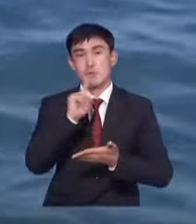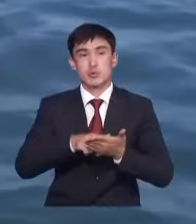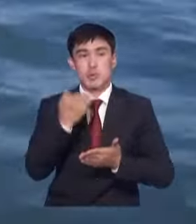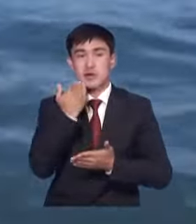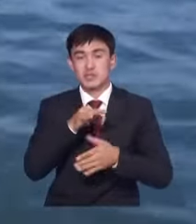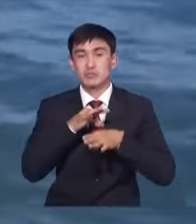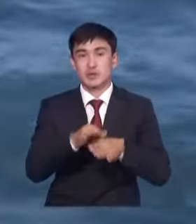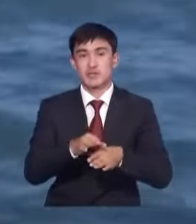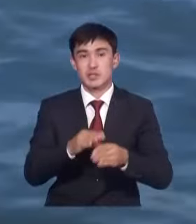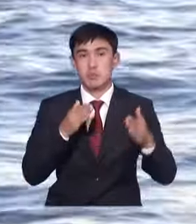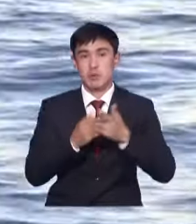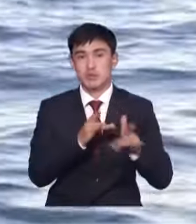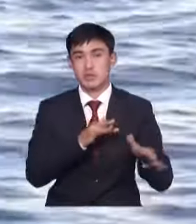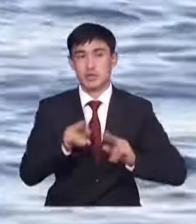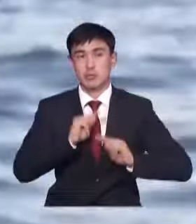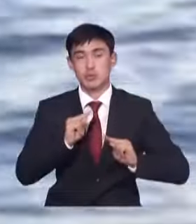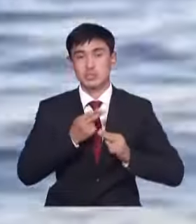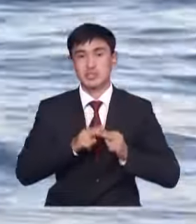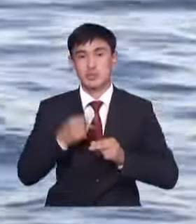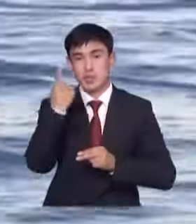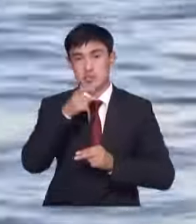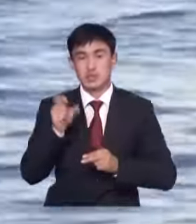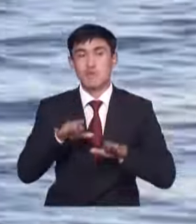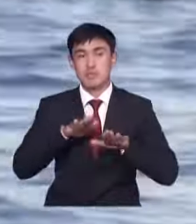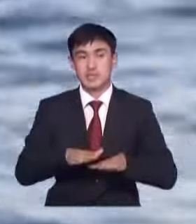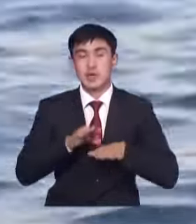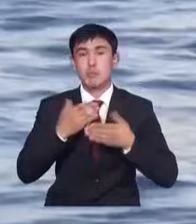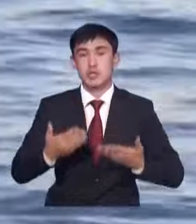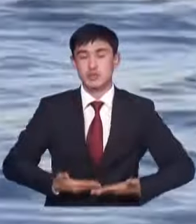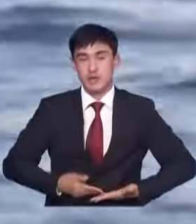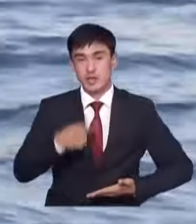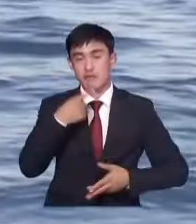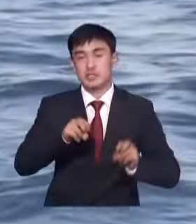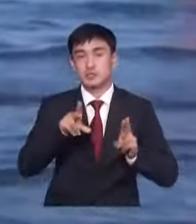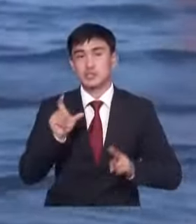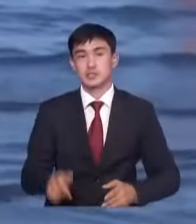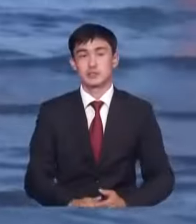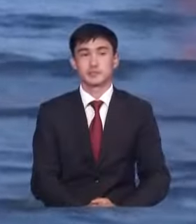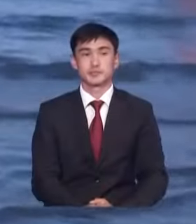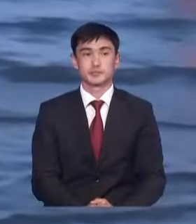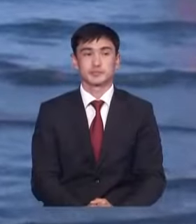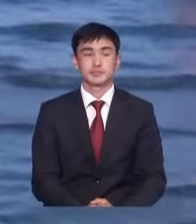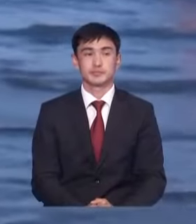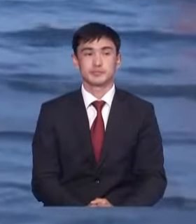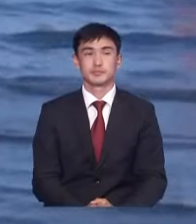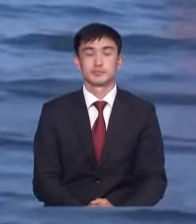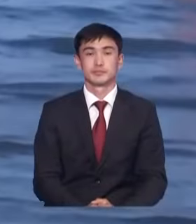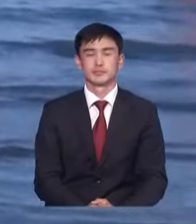качеству проведения профилактической работы с данными лицами в местах их проживания, говорят специалисты.